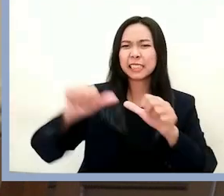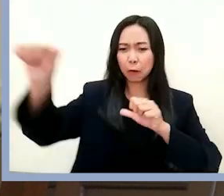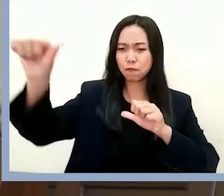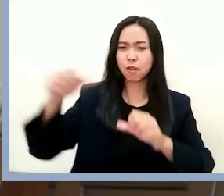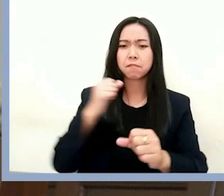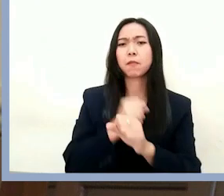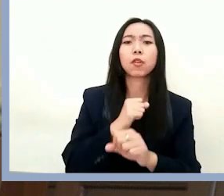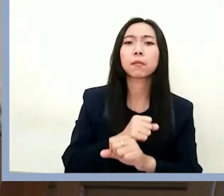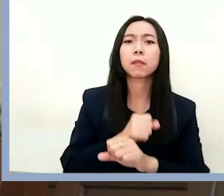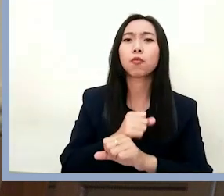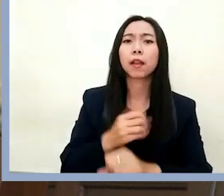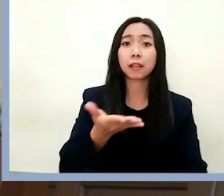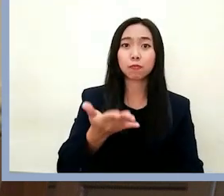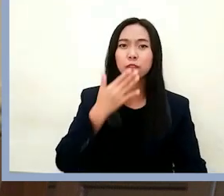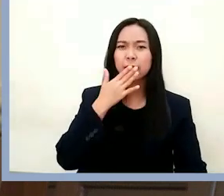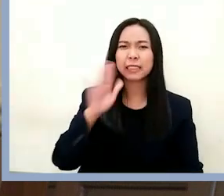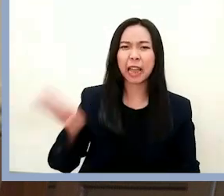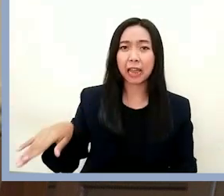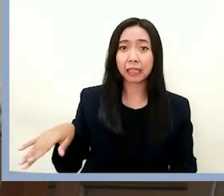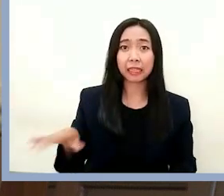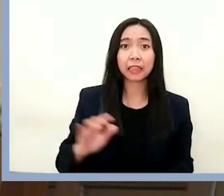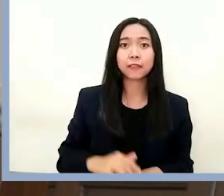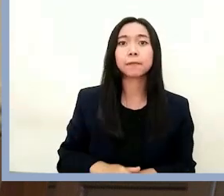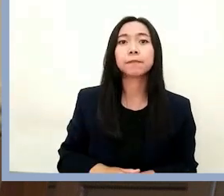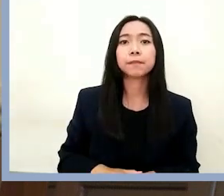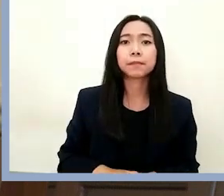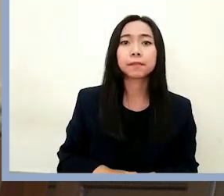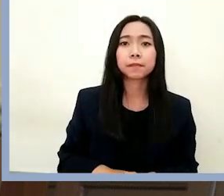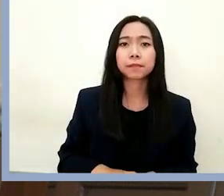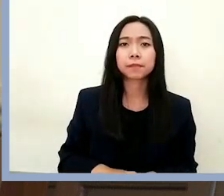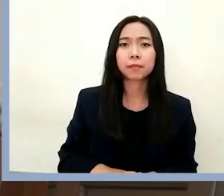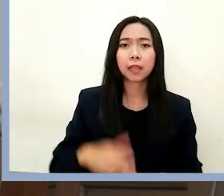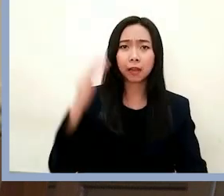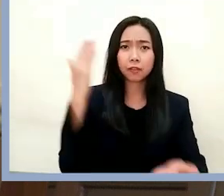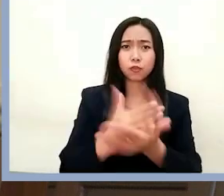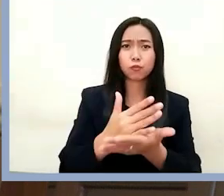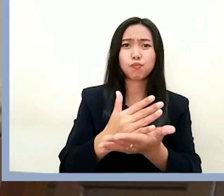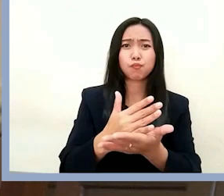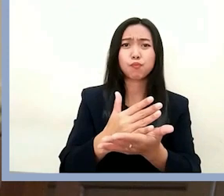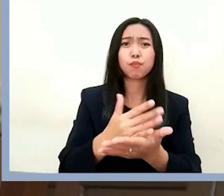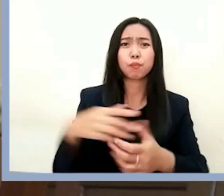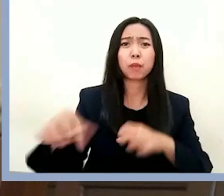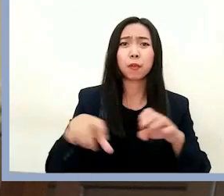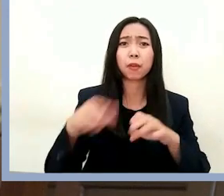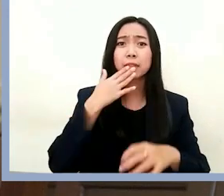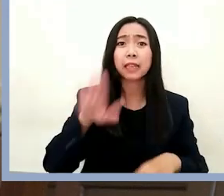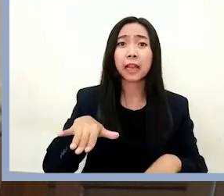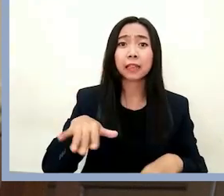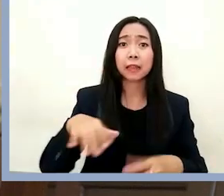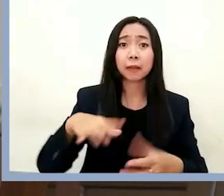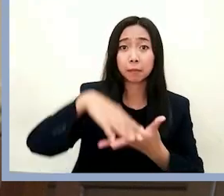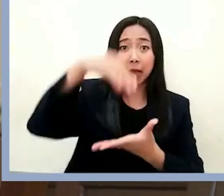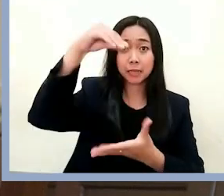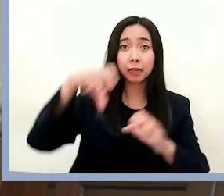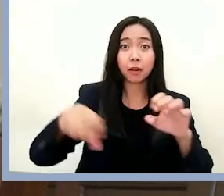perbuatan-perbuatanmu yang jahat dari depan mataku Berhentilah berbuat jahat Belajarlah berbuat baik